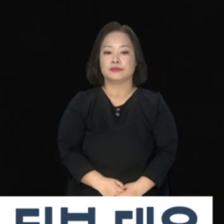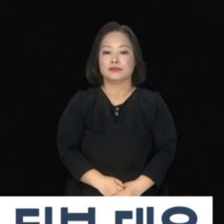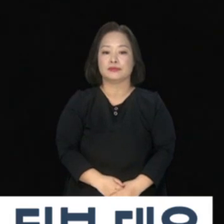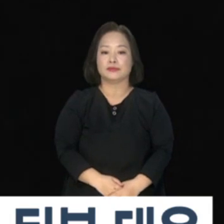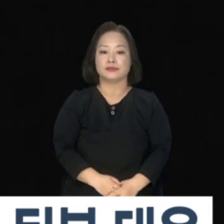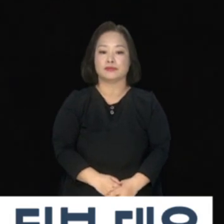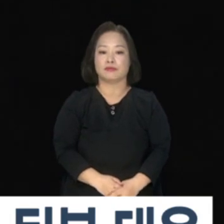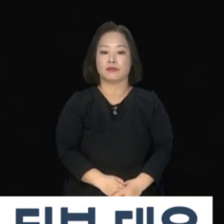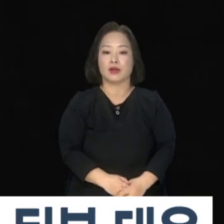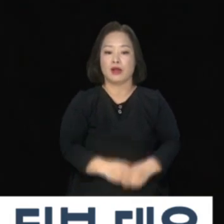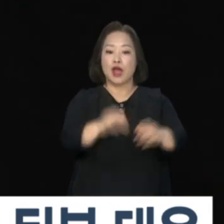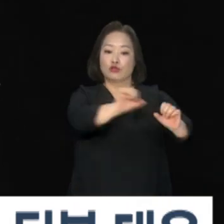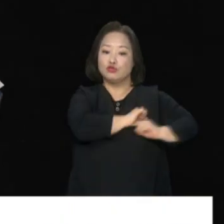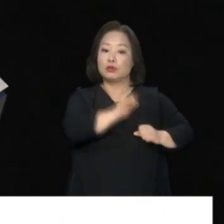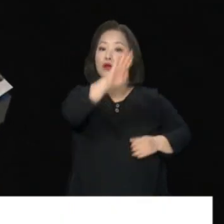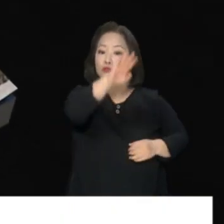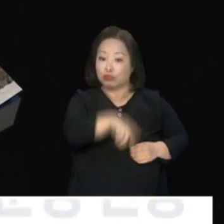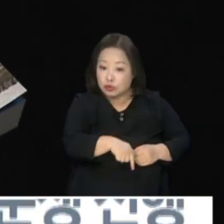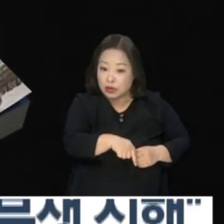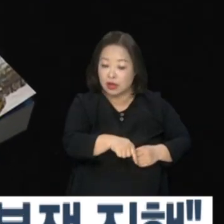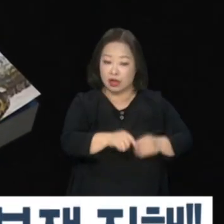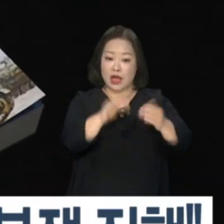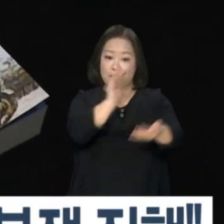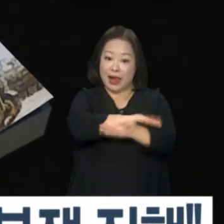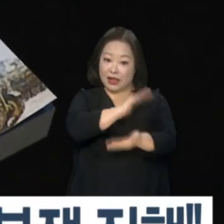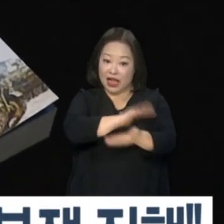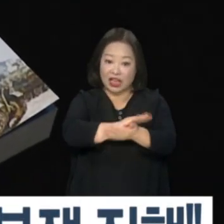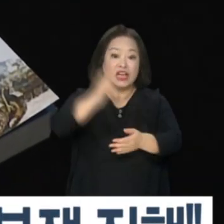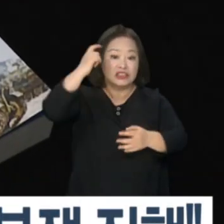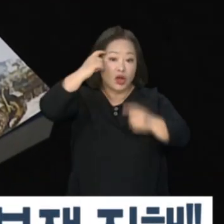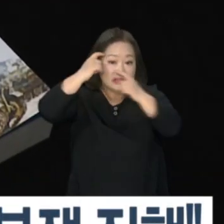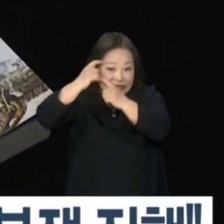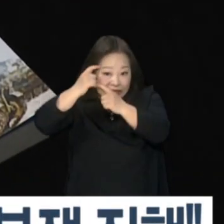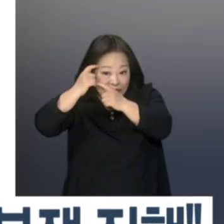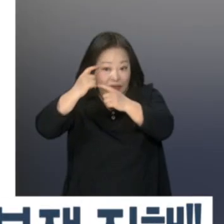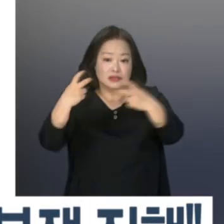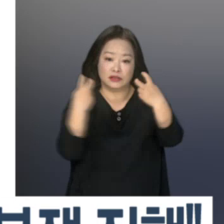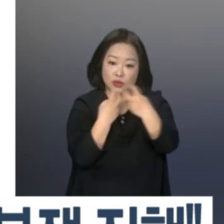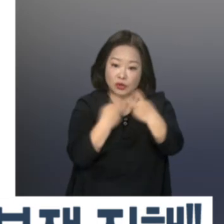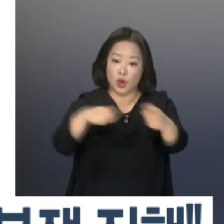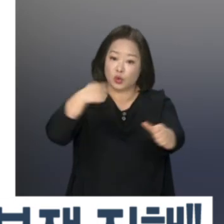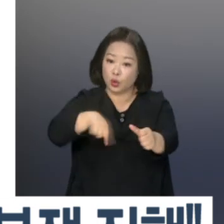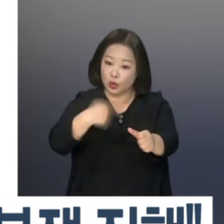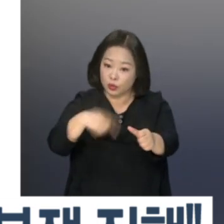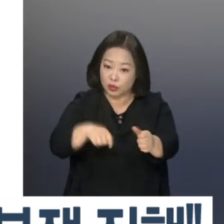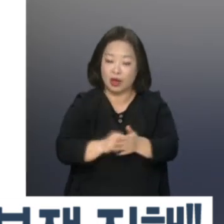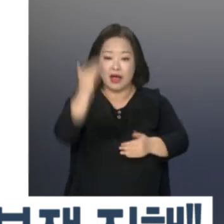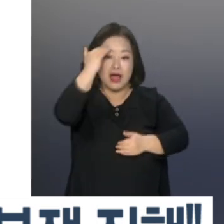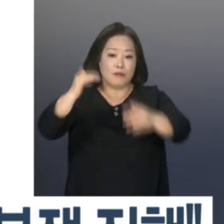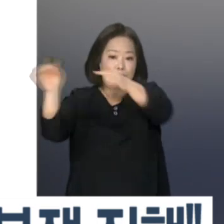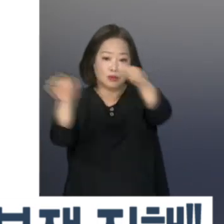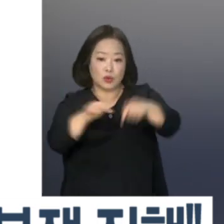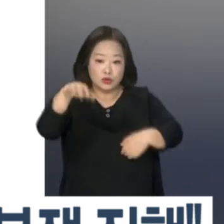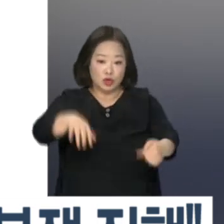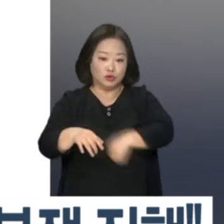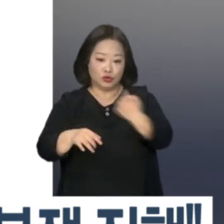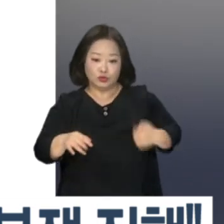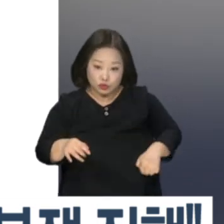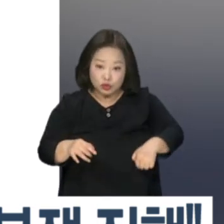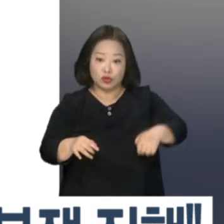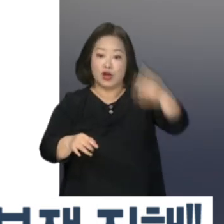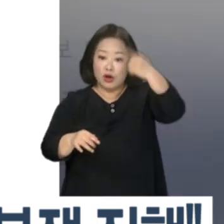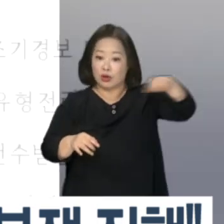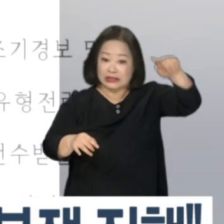기자입니다 국방부가 5년 만에 개정 발간한 정신전력 교육 기본 교재 한반도 주변은 중국 러시아 일본